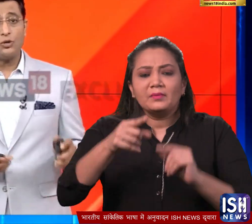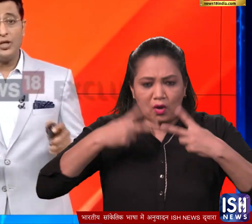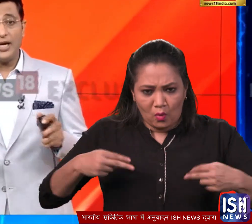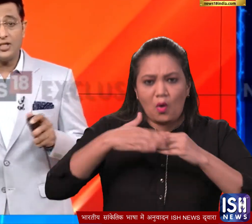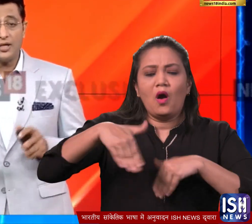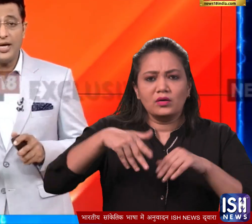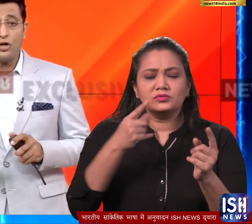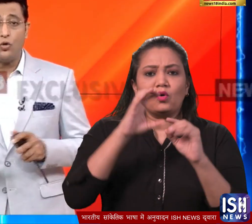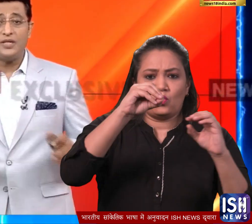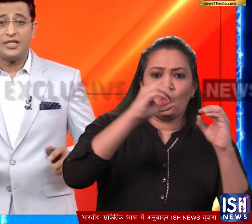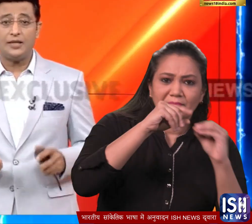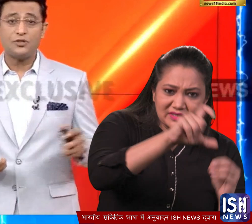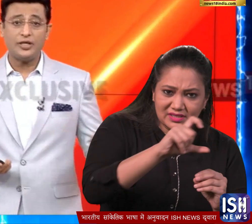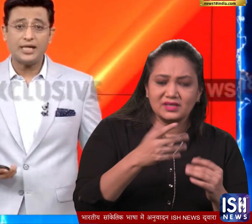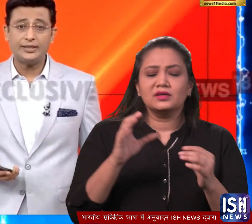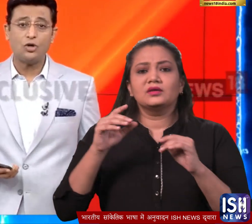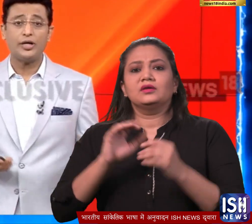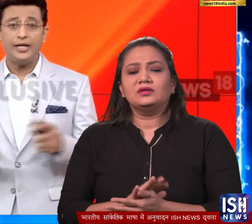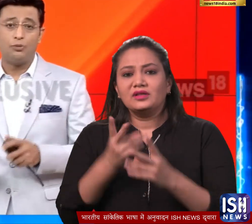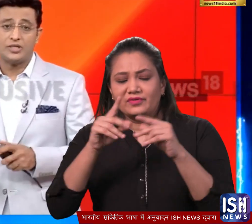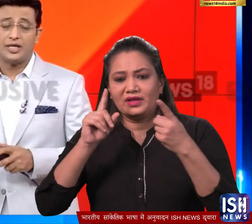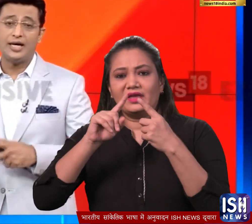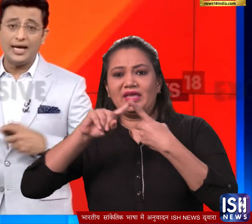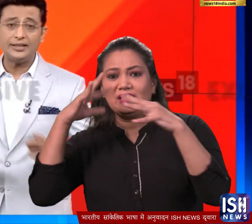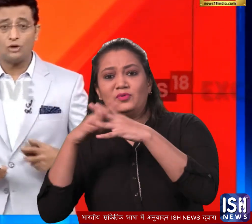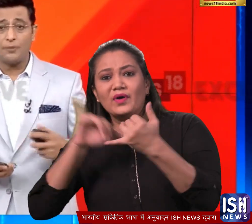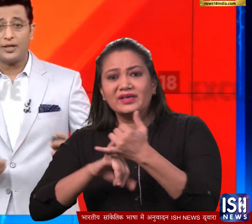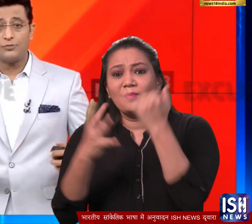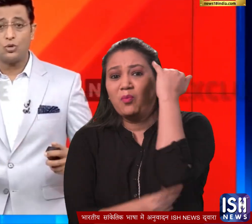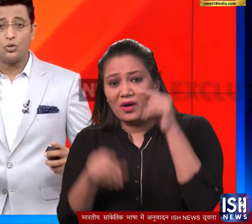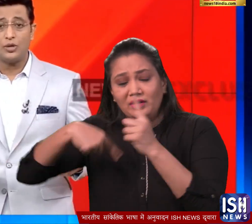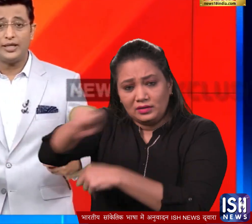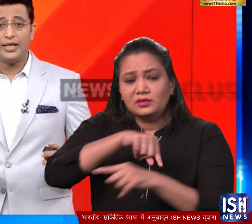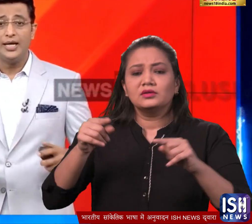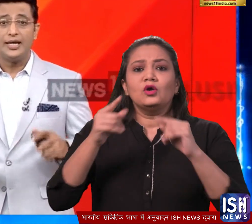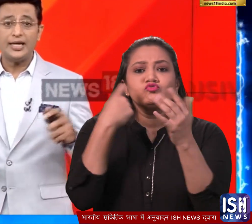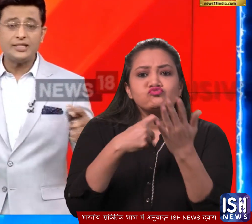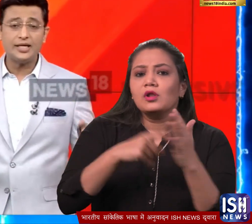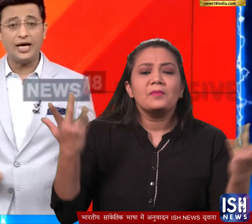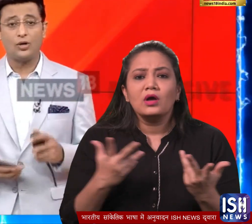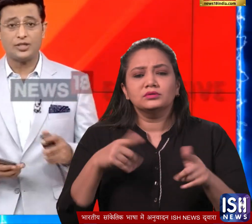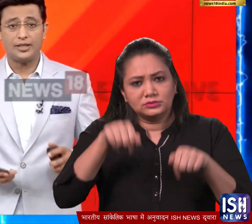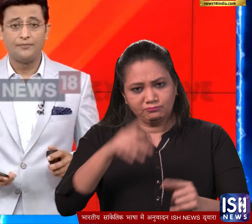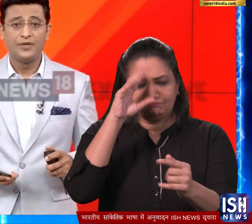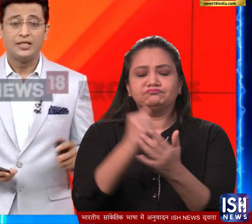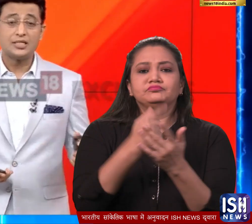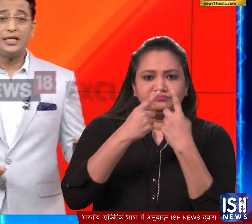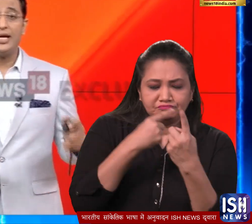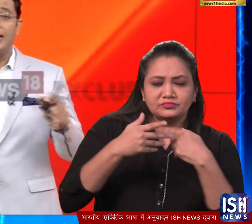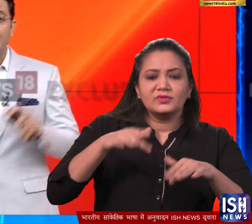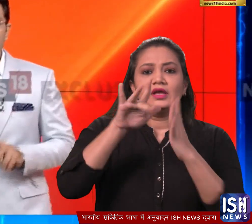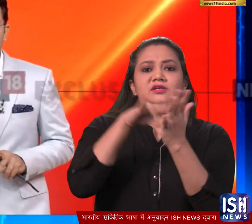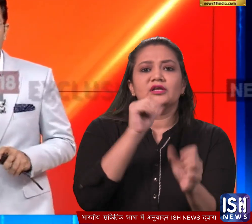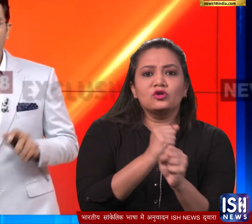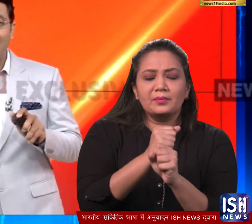बात पर कानूनी लड़ाई चल रही है कि ओबीसी यानी पिछड़ी जातियों और ईडब्ल्यूएस यानी आर्थिक तौर पर कमजोर लोगों के लिए क्राइटेरिया क्या होना चाहिए, जिसके